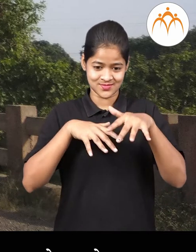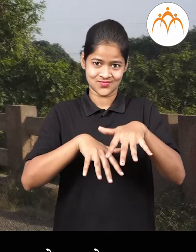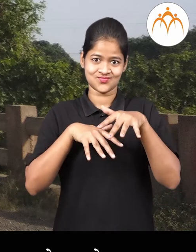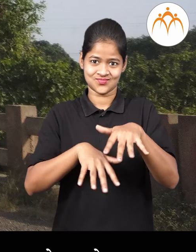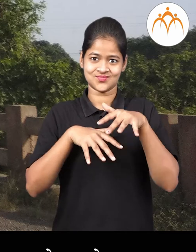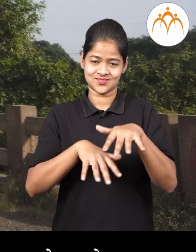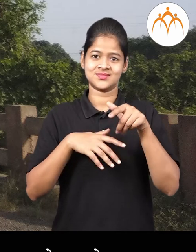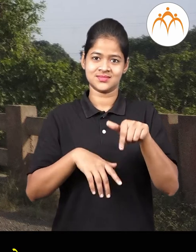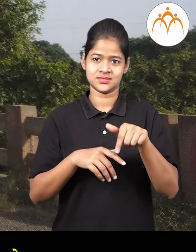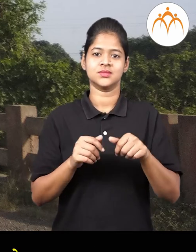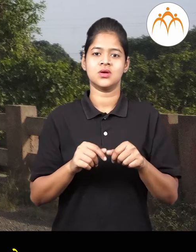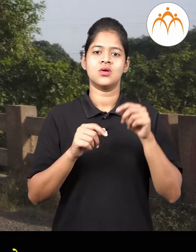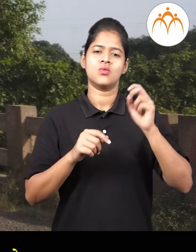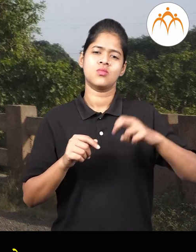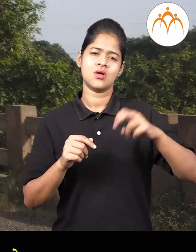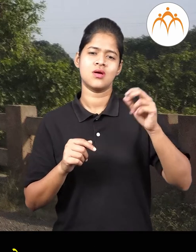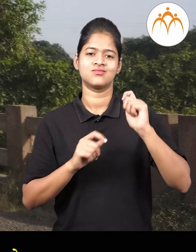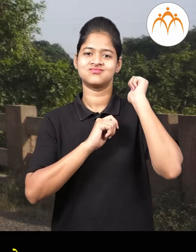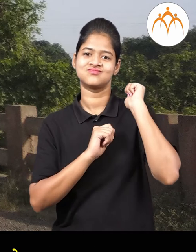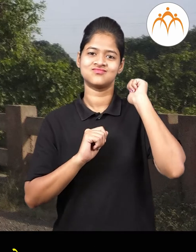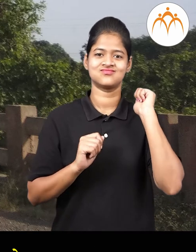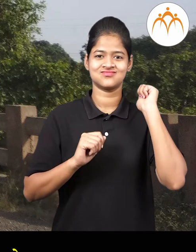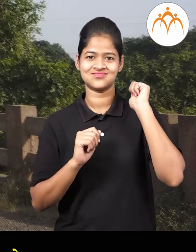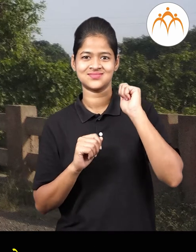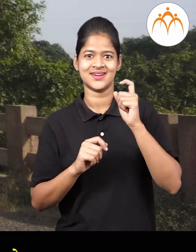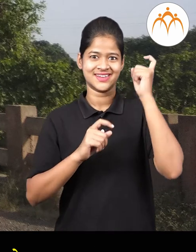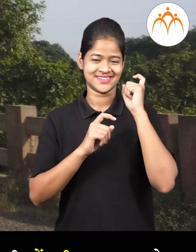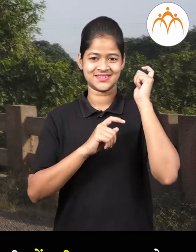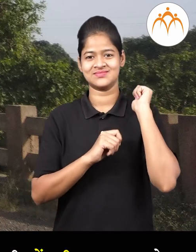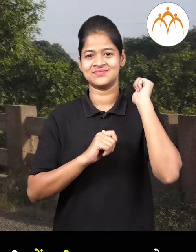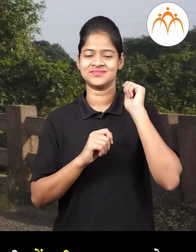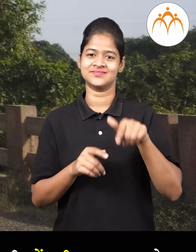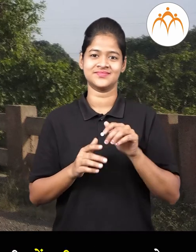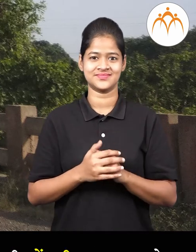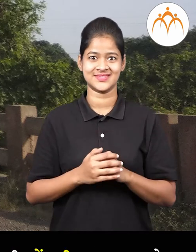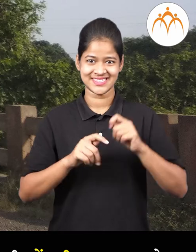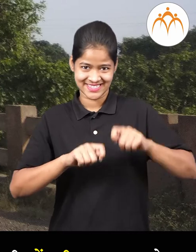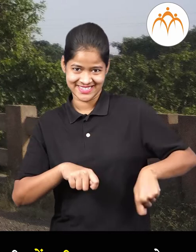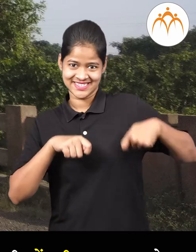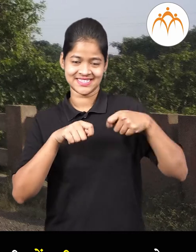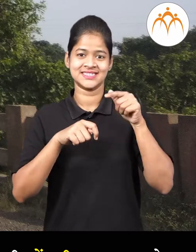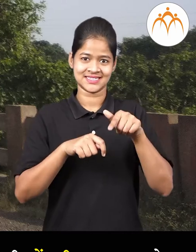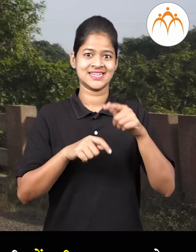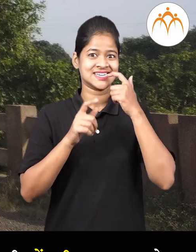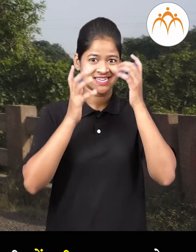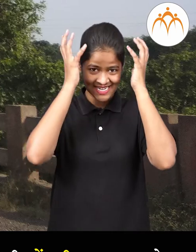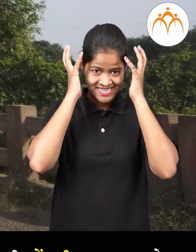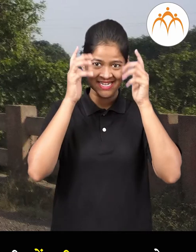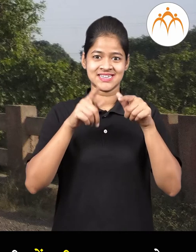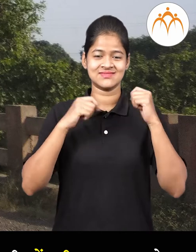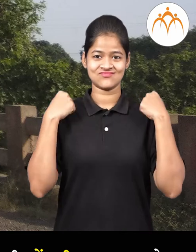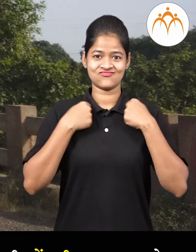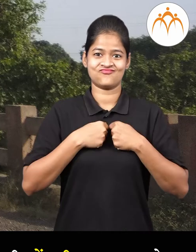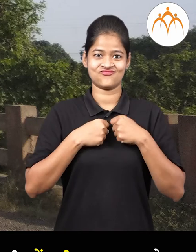चालत जावे लागते क्या मुडे त्यानचा पोशाक, धोतर, सद्रा व मेंध्यीचा लोकरी पसुन